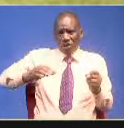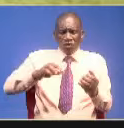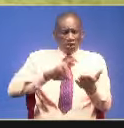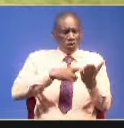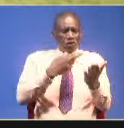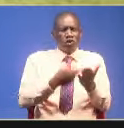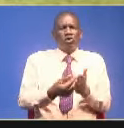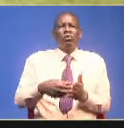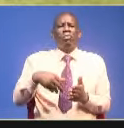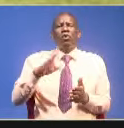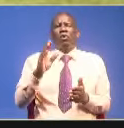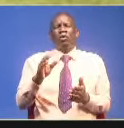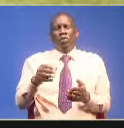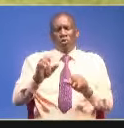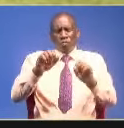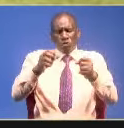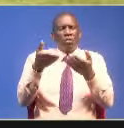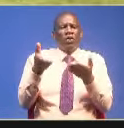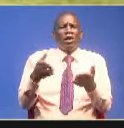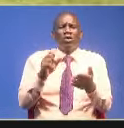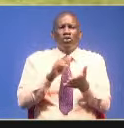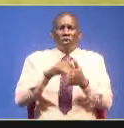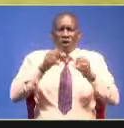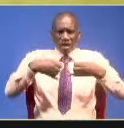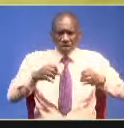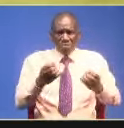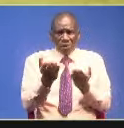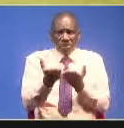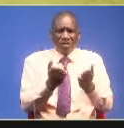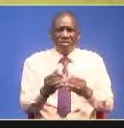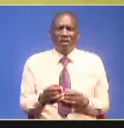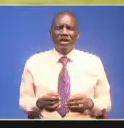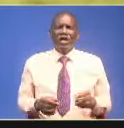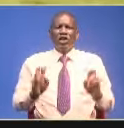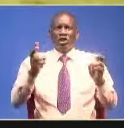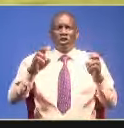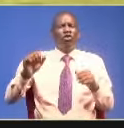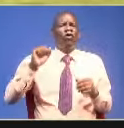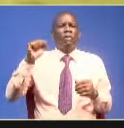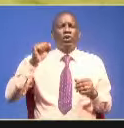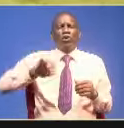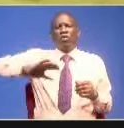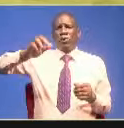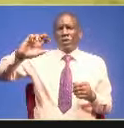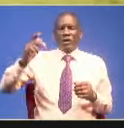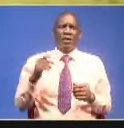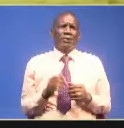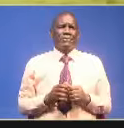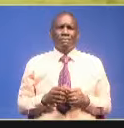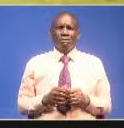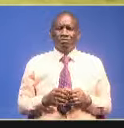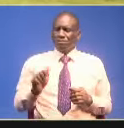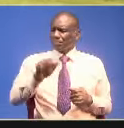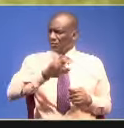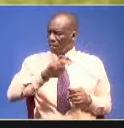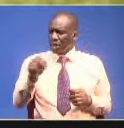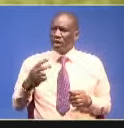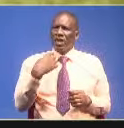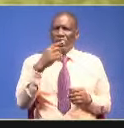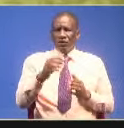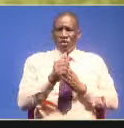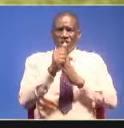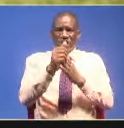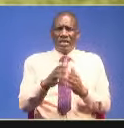more predictable so that they are able to deliver on their services. Katika masuala ya siasa za Mlima Kenya, Waiguru amewataka